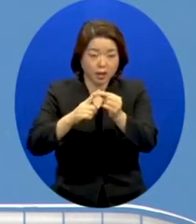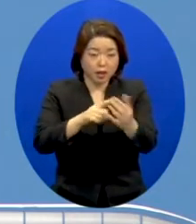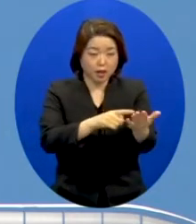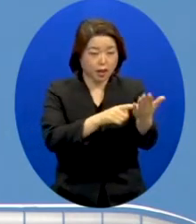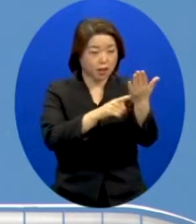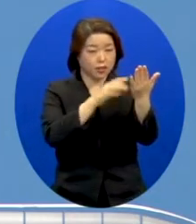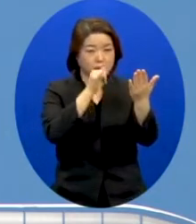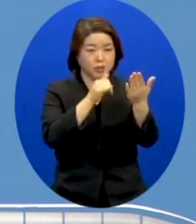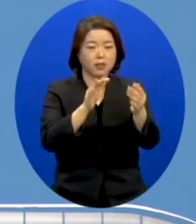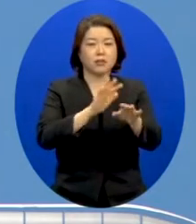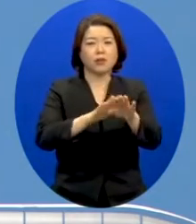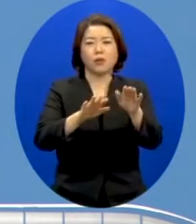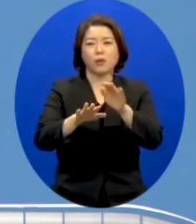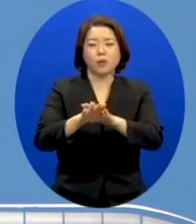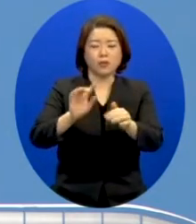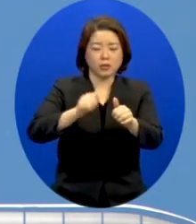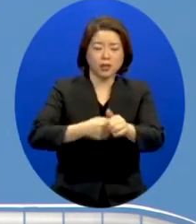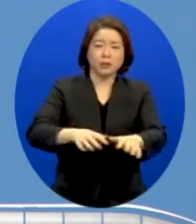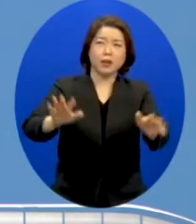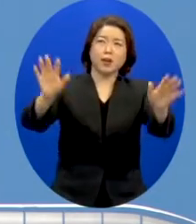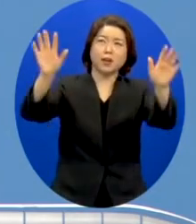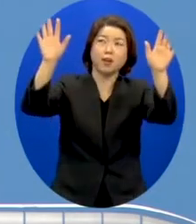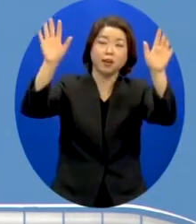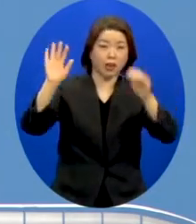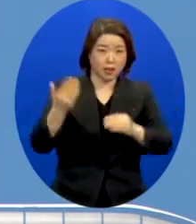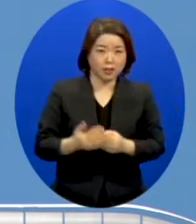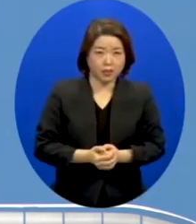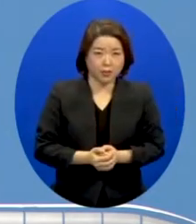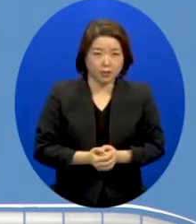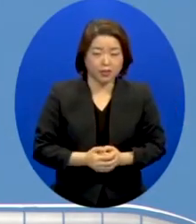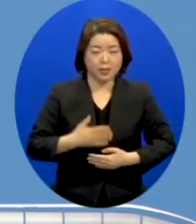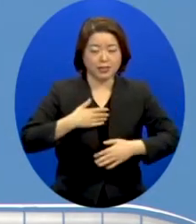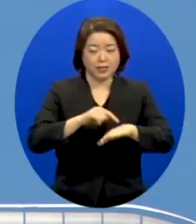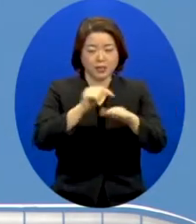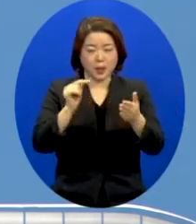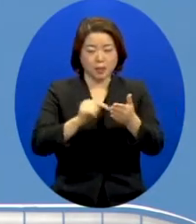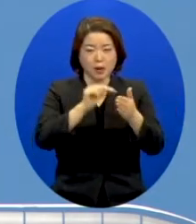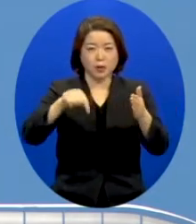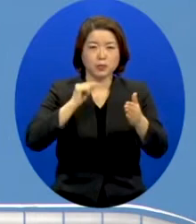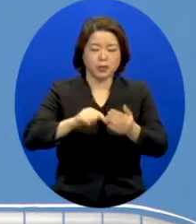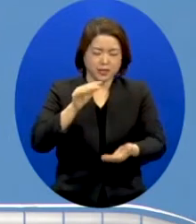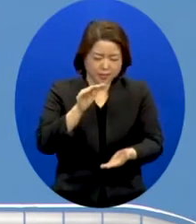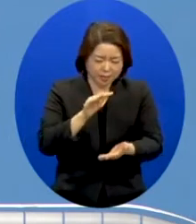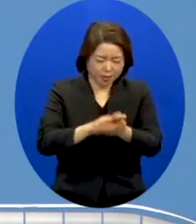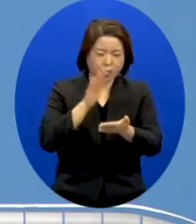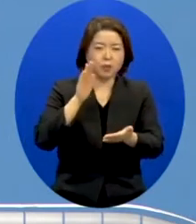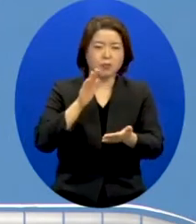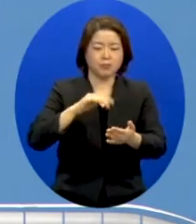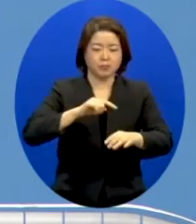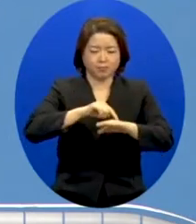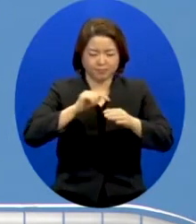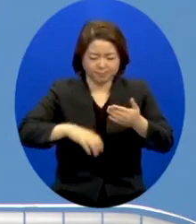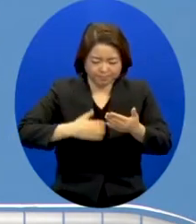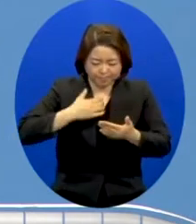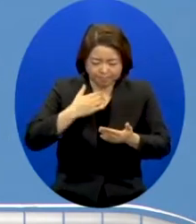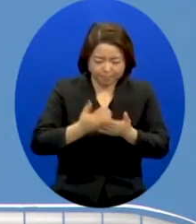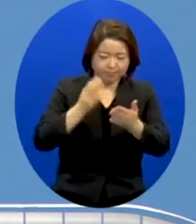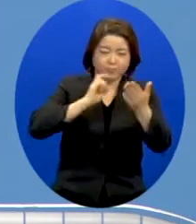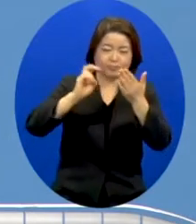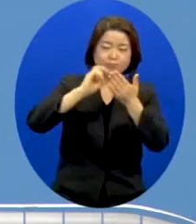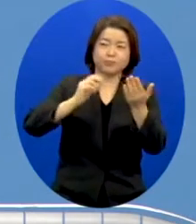처음을 제 마음속에 뜨거운 감동으로 주님을 그렇게 찬양하게 계시더라구요